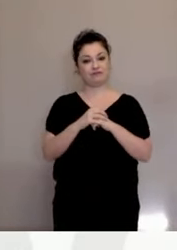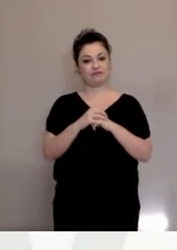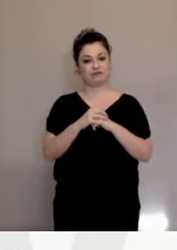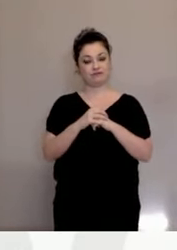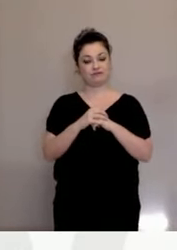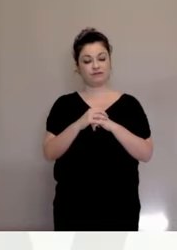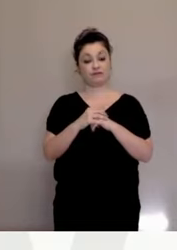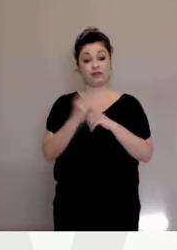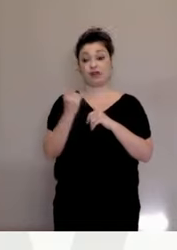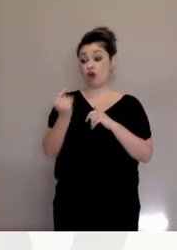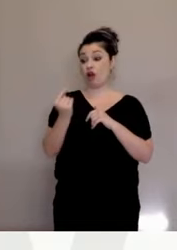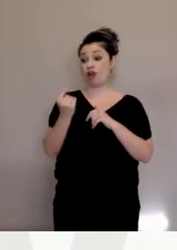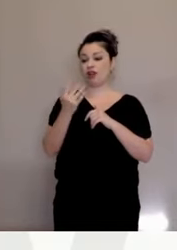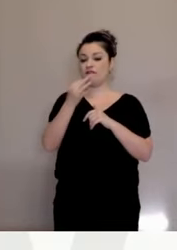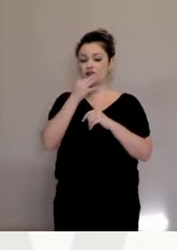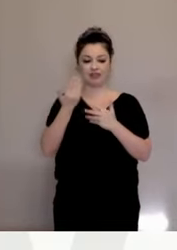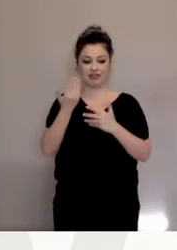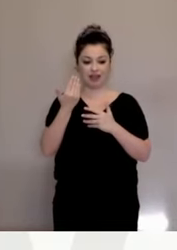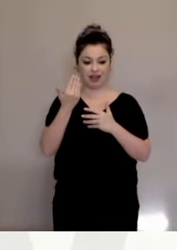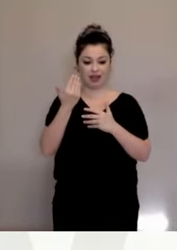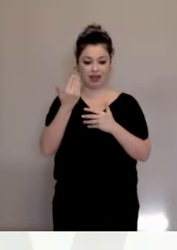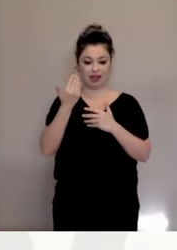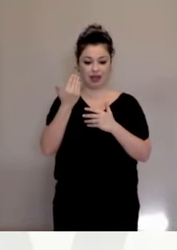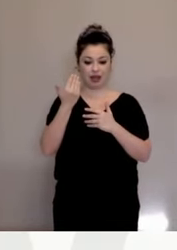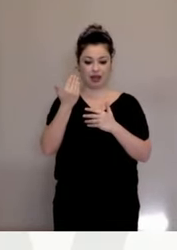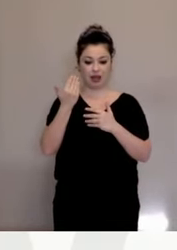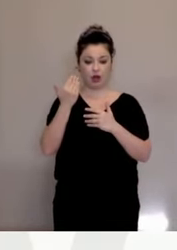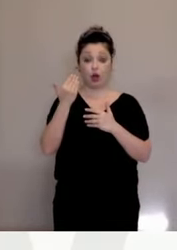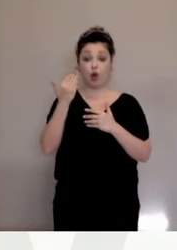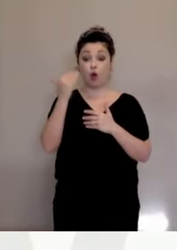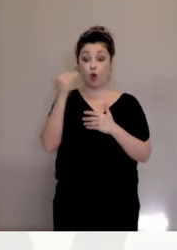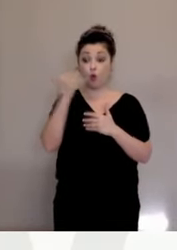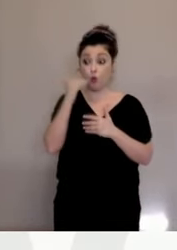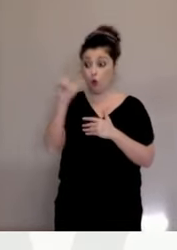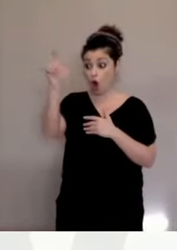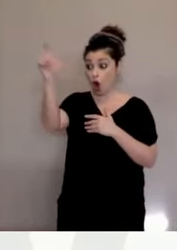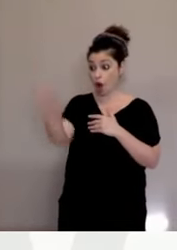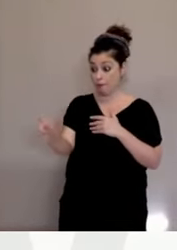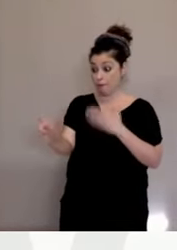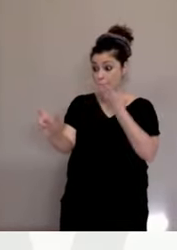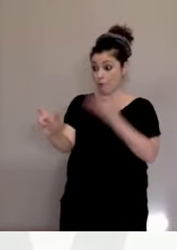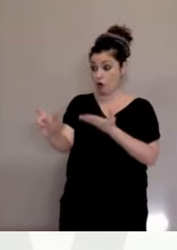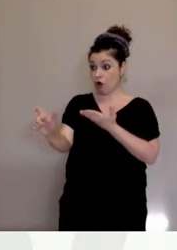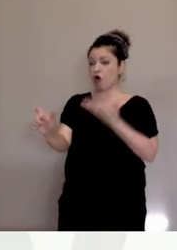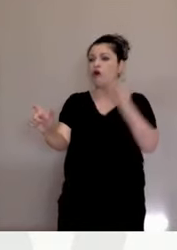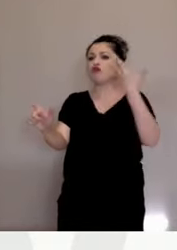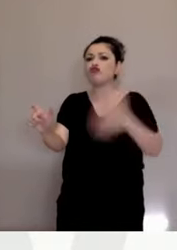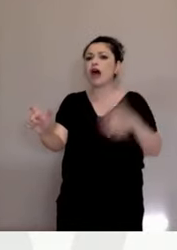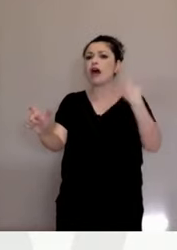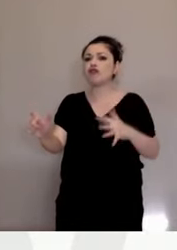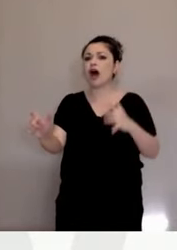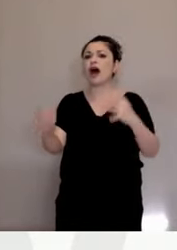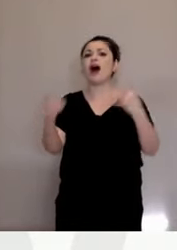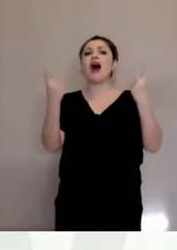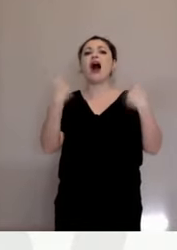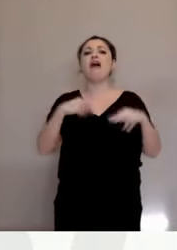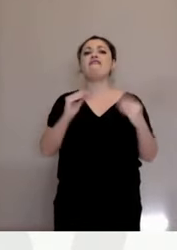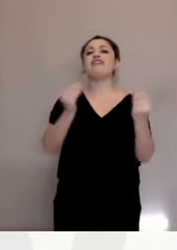e l'uomo stesso fa parte del vivente,